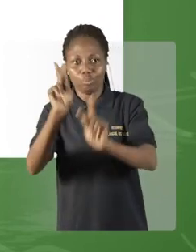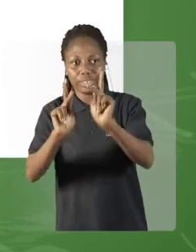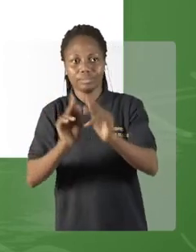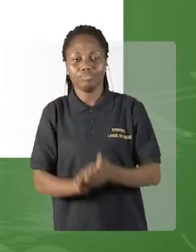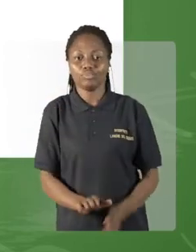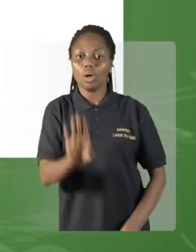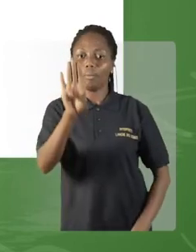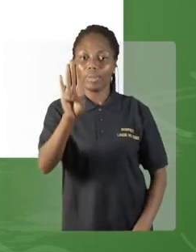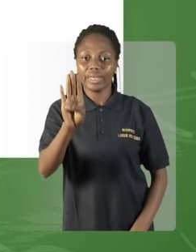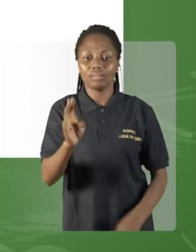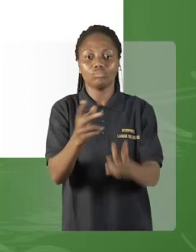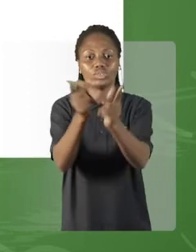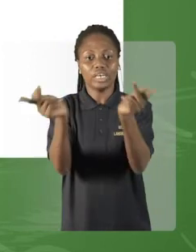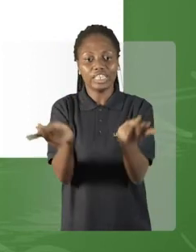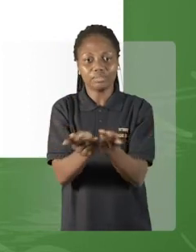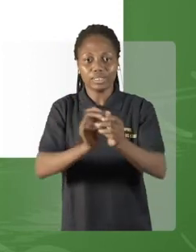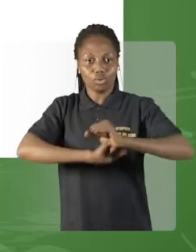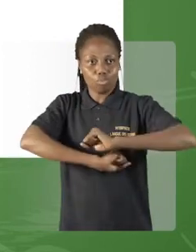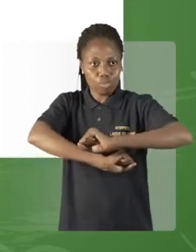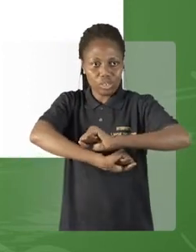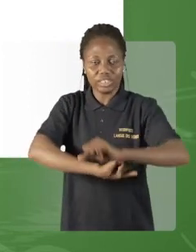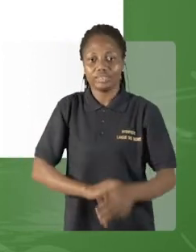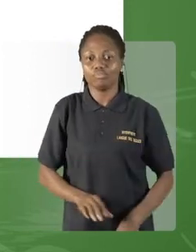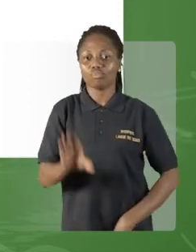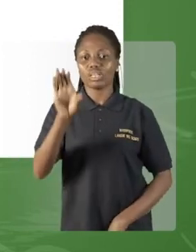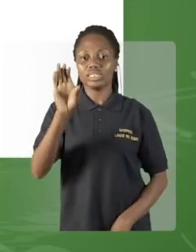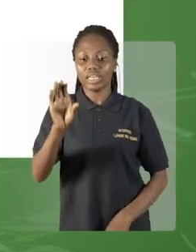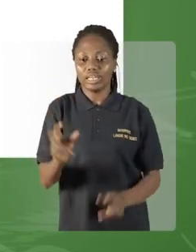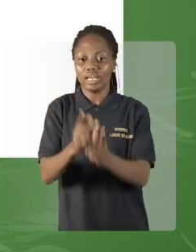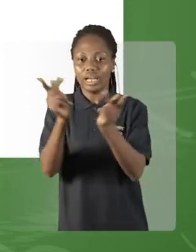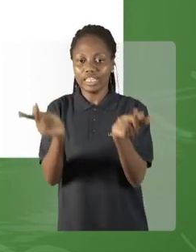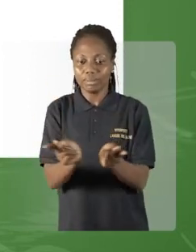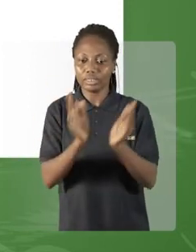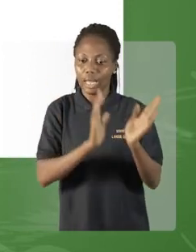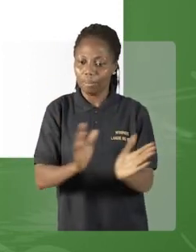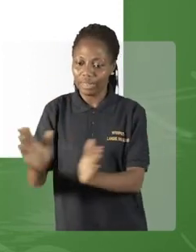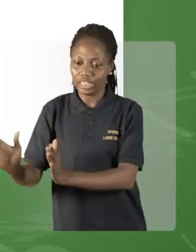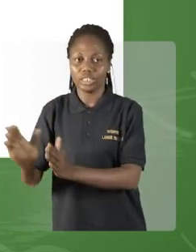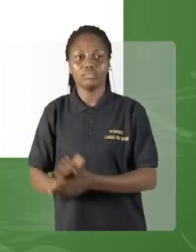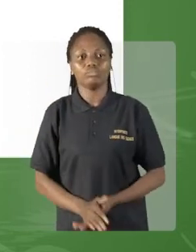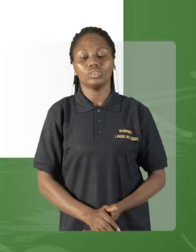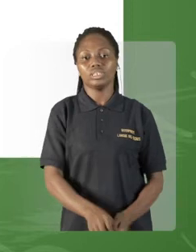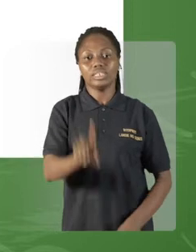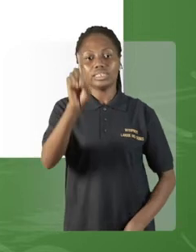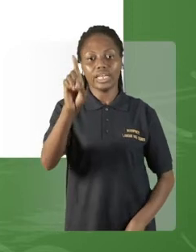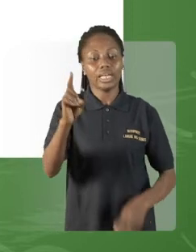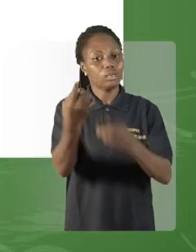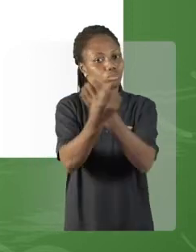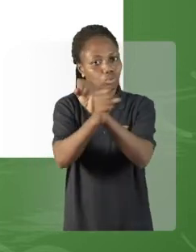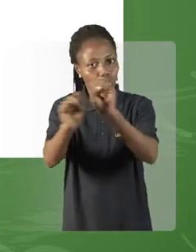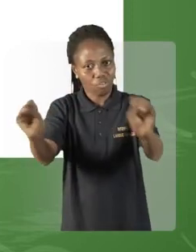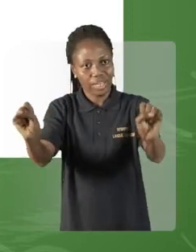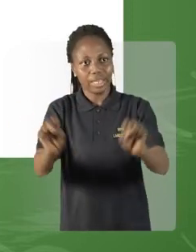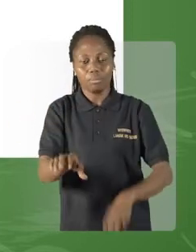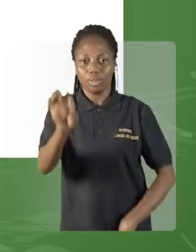B, l'espace protégé. Petit C, l'espace aménagé. Petit D, la sauvegarde.